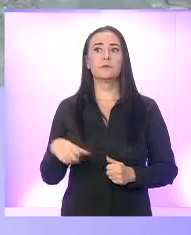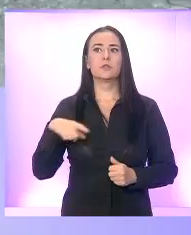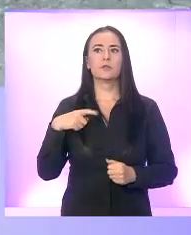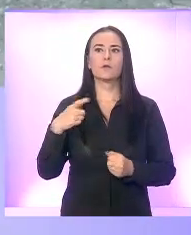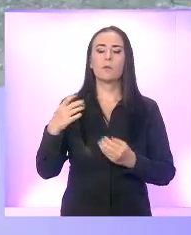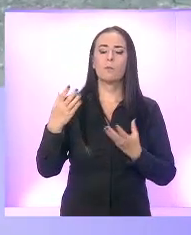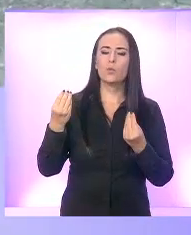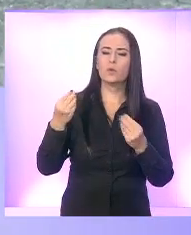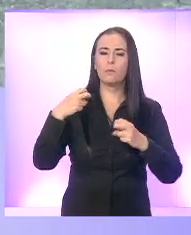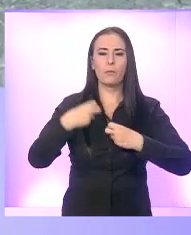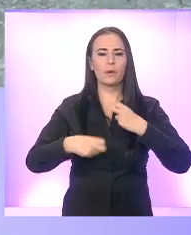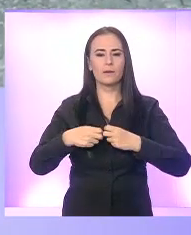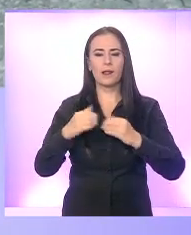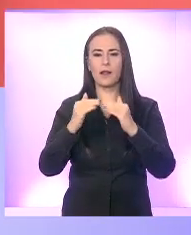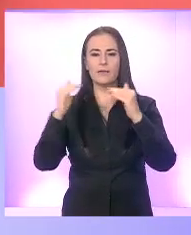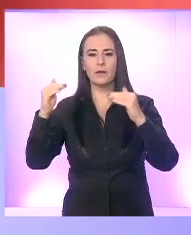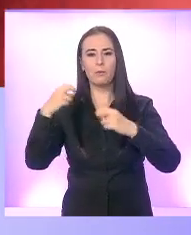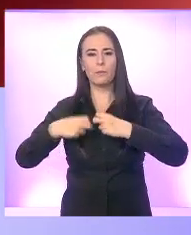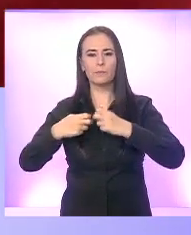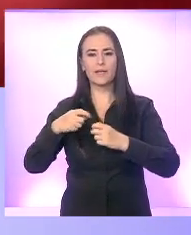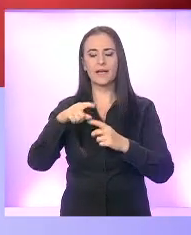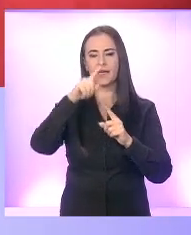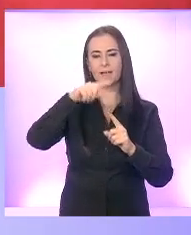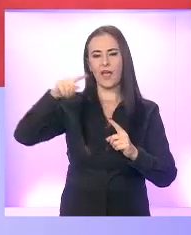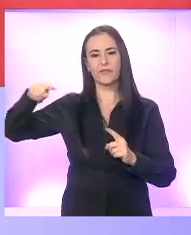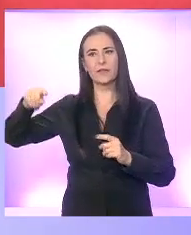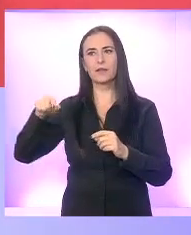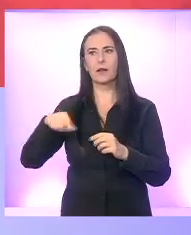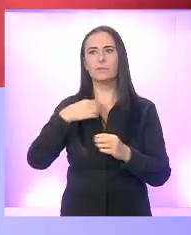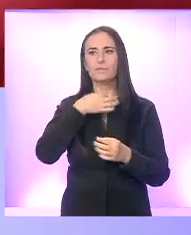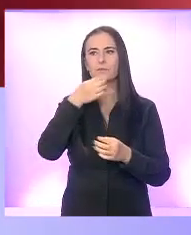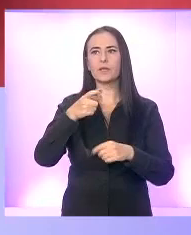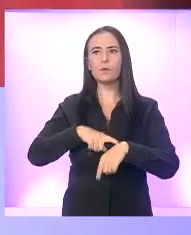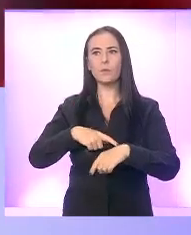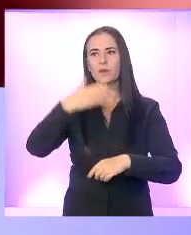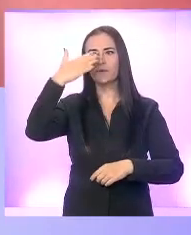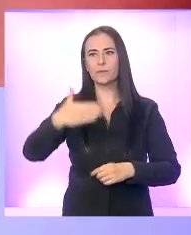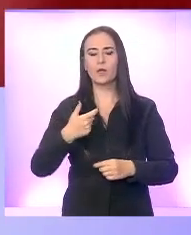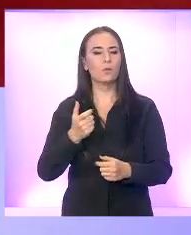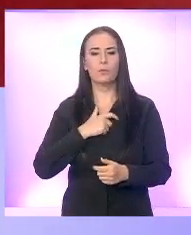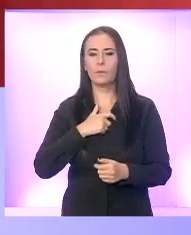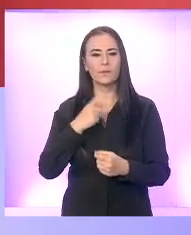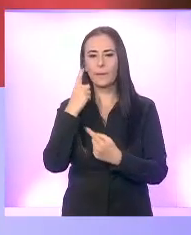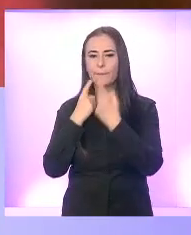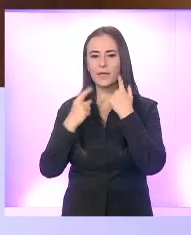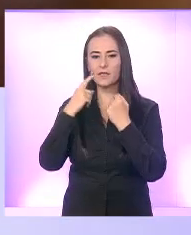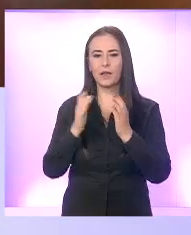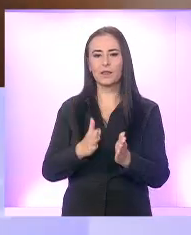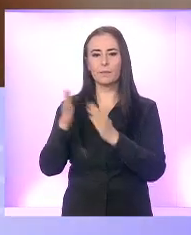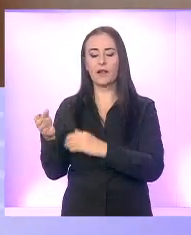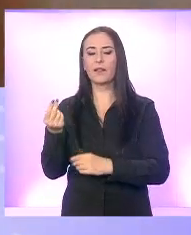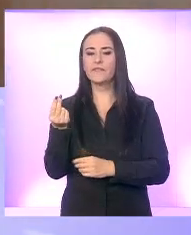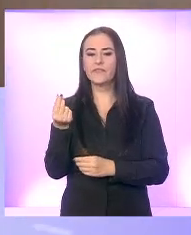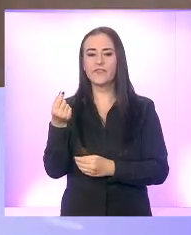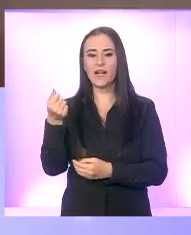sunt multe probleme, de la probleme birocratice, probleme legate de licitații. În momentul de față nu ne mai putem plânge însă de partea de